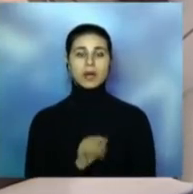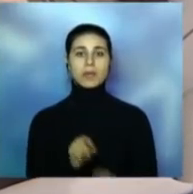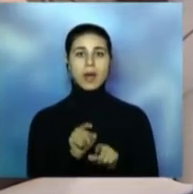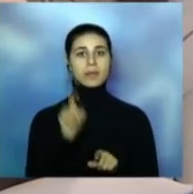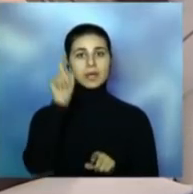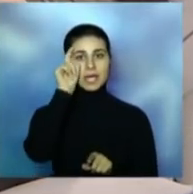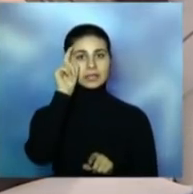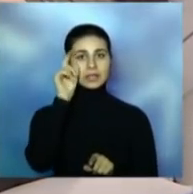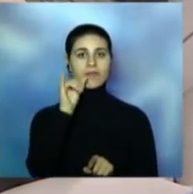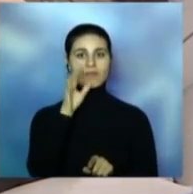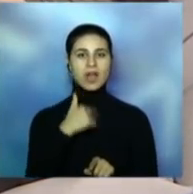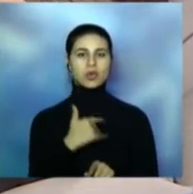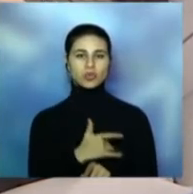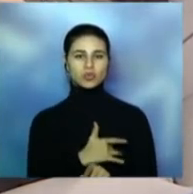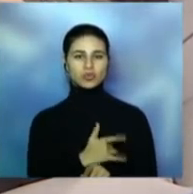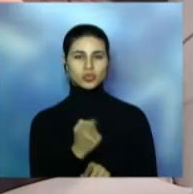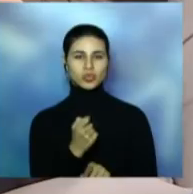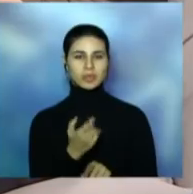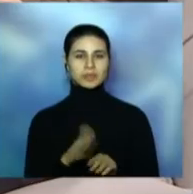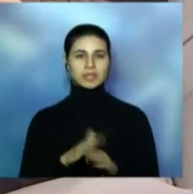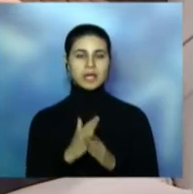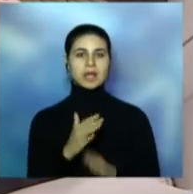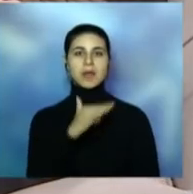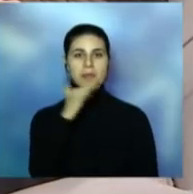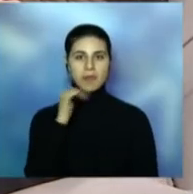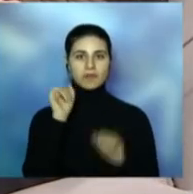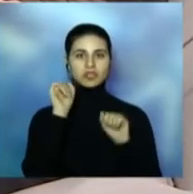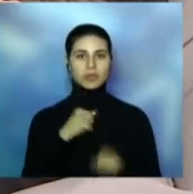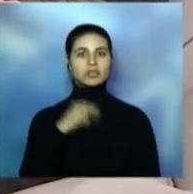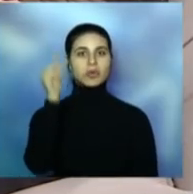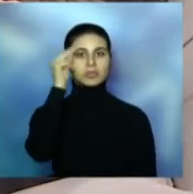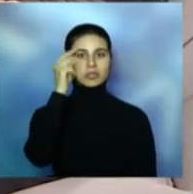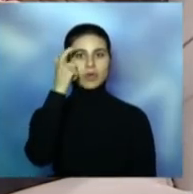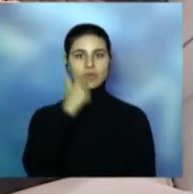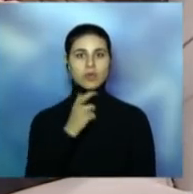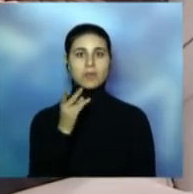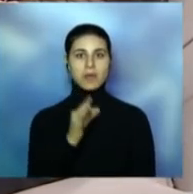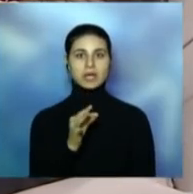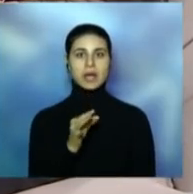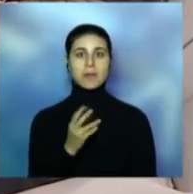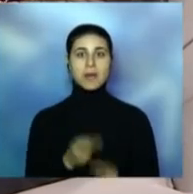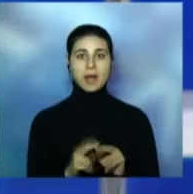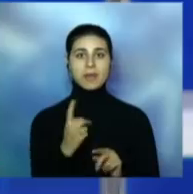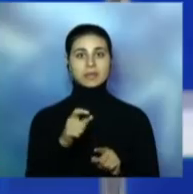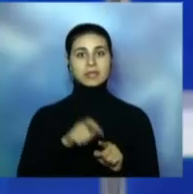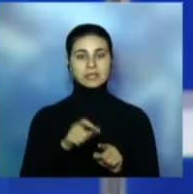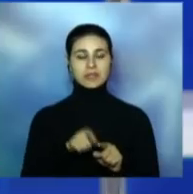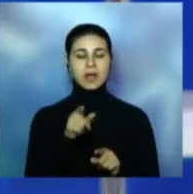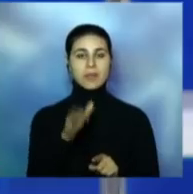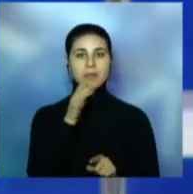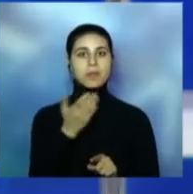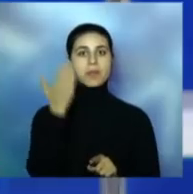კაცზე თითქოს და გული მწყდება, იმიტომ რომ ძალიან ბევრი შემეძლო მისგან წავამეღო, პიროვნულად გავზდილიყავი, მაგრამ ამ ერთმა ფრაზამ